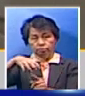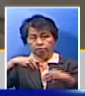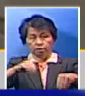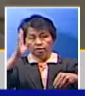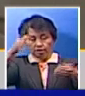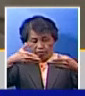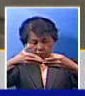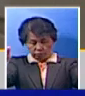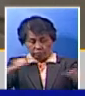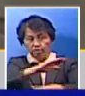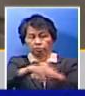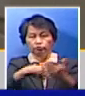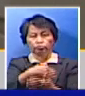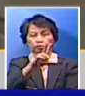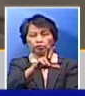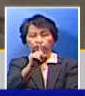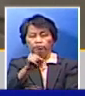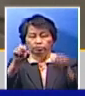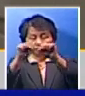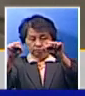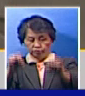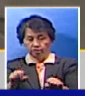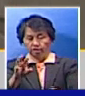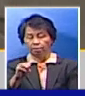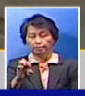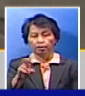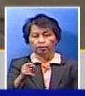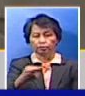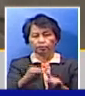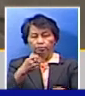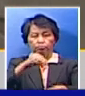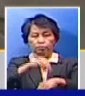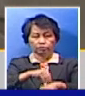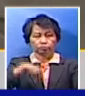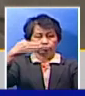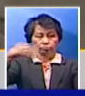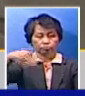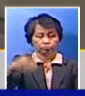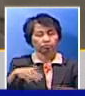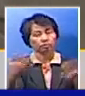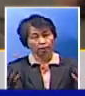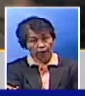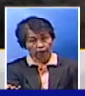akan dibuka di semua 31 stesen MRT dari masa ke masa. Jadi, tunggu apa lagi?